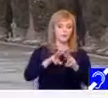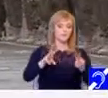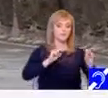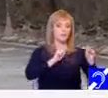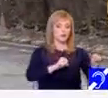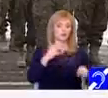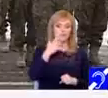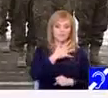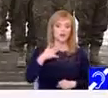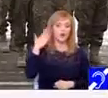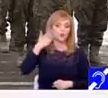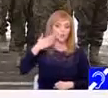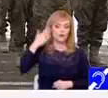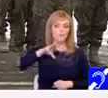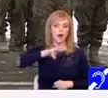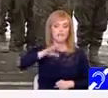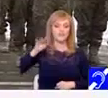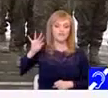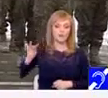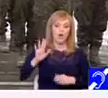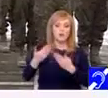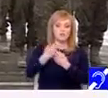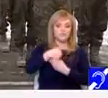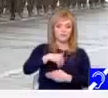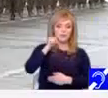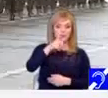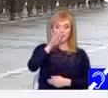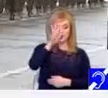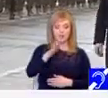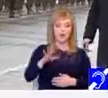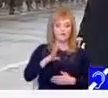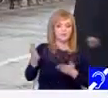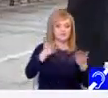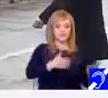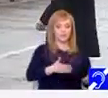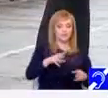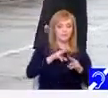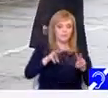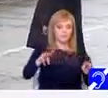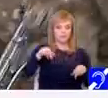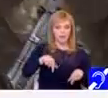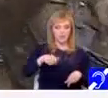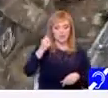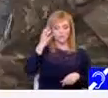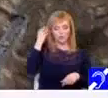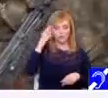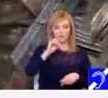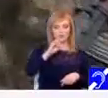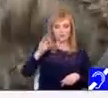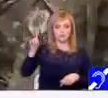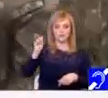Ministrul Apărării Naționale al României, Mihai Fifor, se va afla mâine la Chișinău, la invitația omologului său din Republica Moldova, Eugen